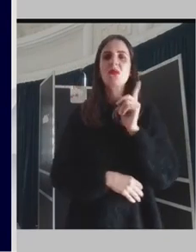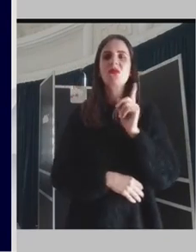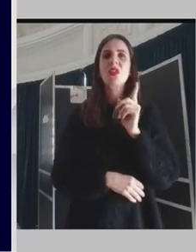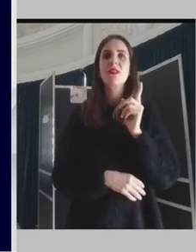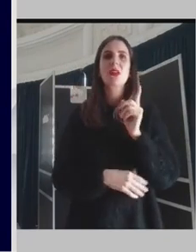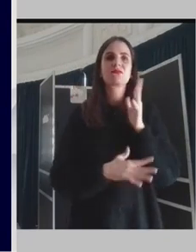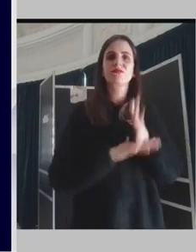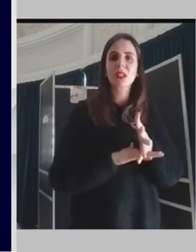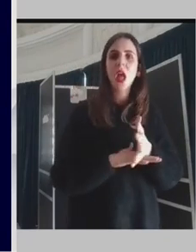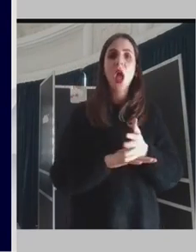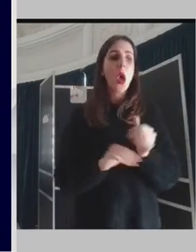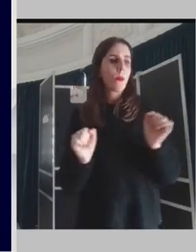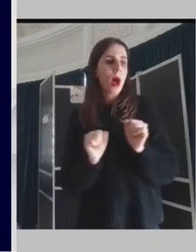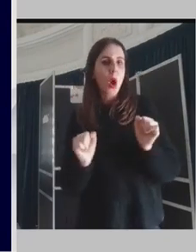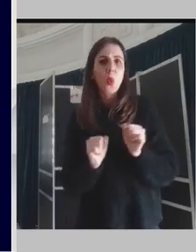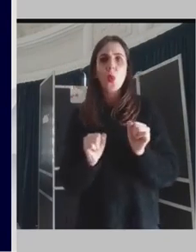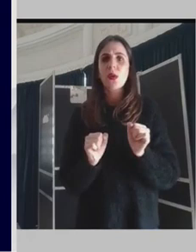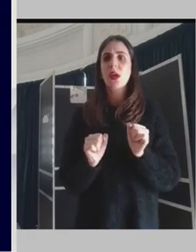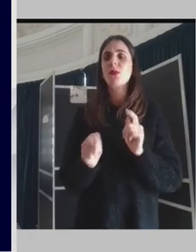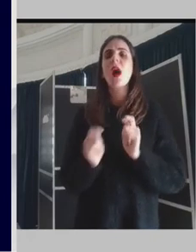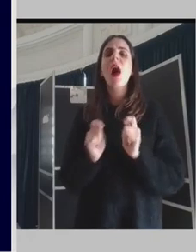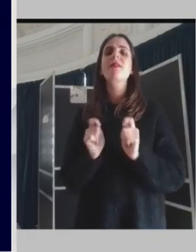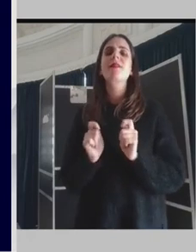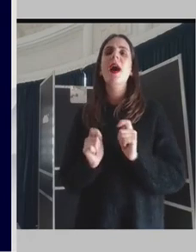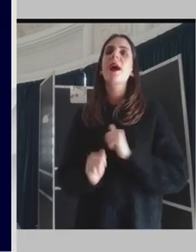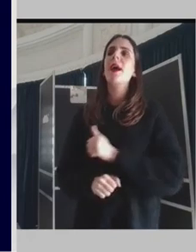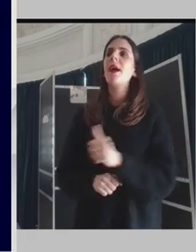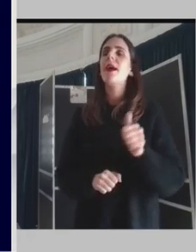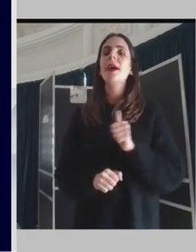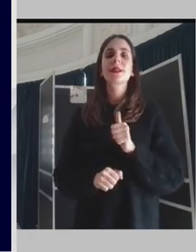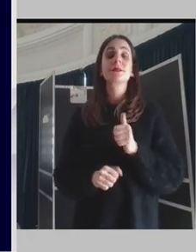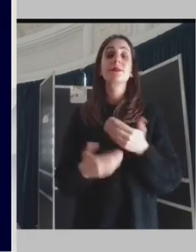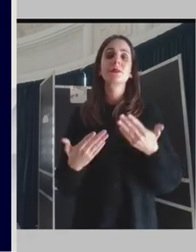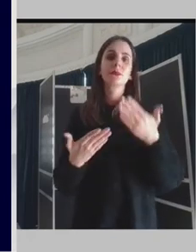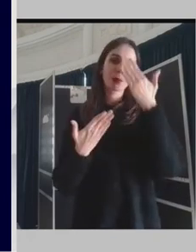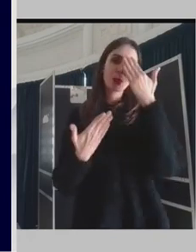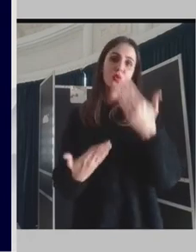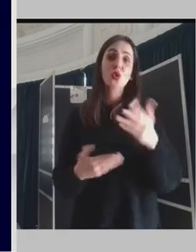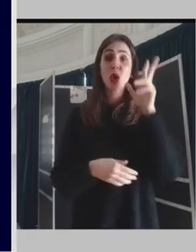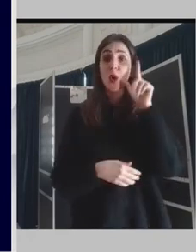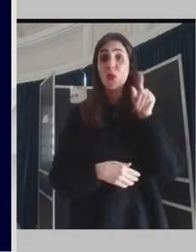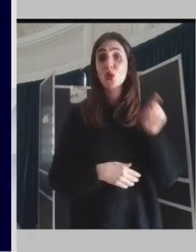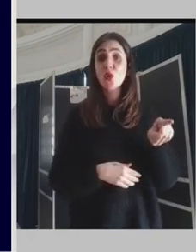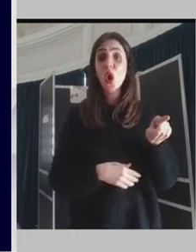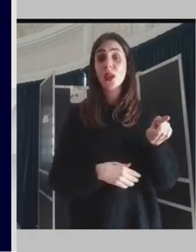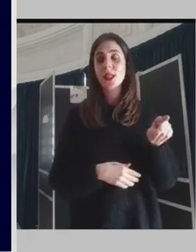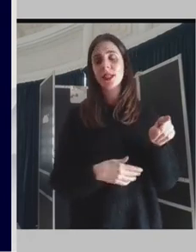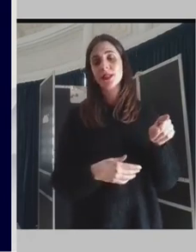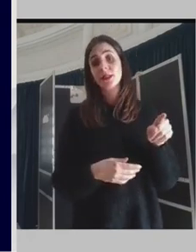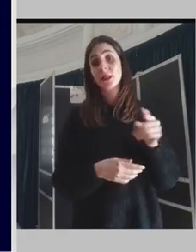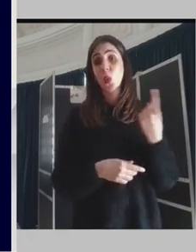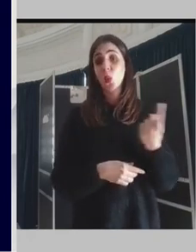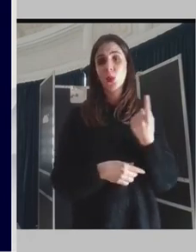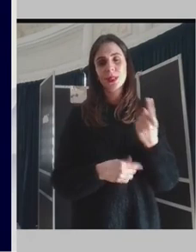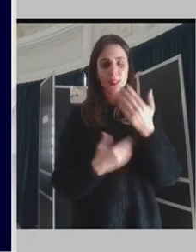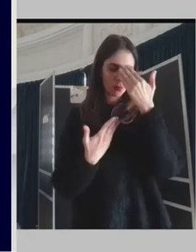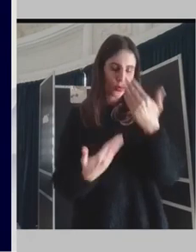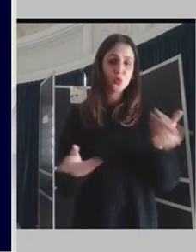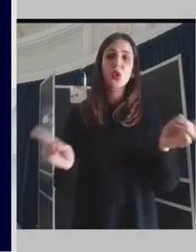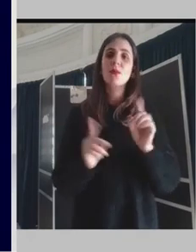la paura di doversi impicciare, comunque una donna, e non è sicuramente l'unica,